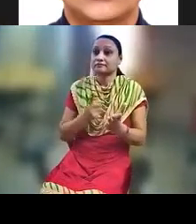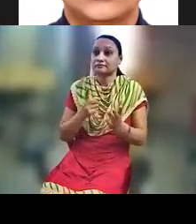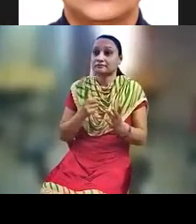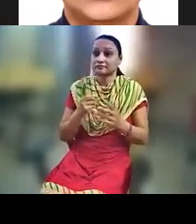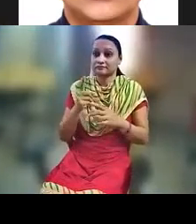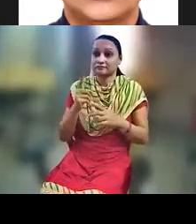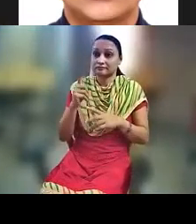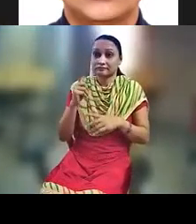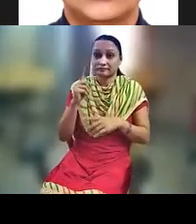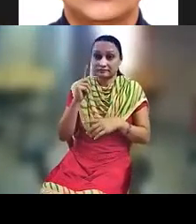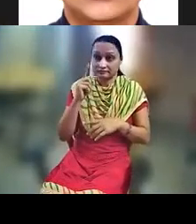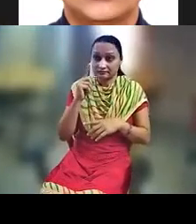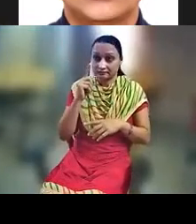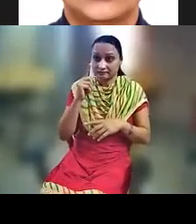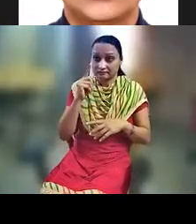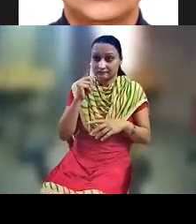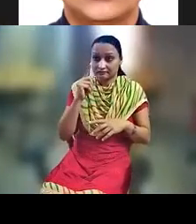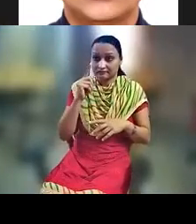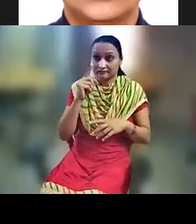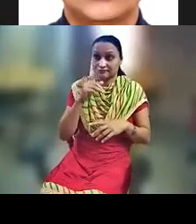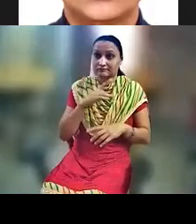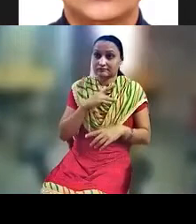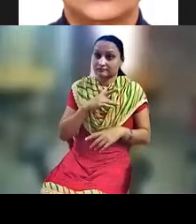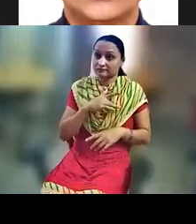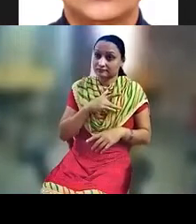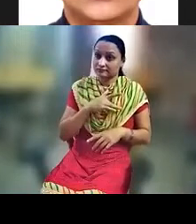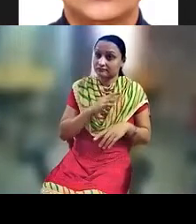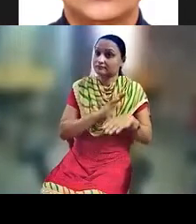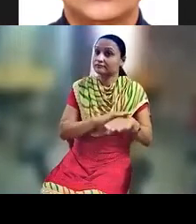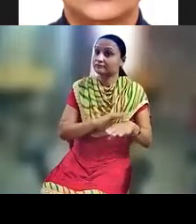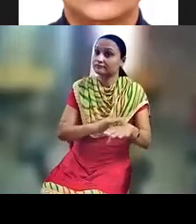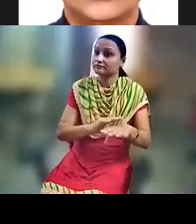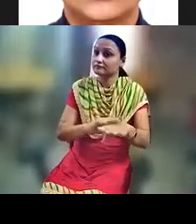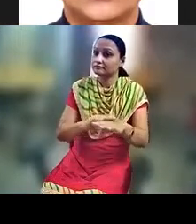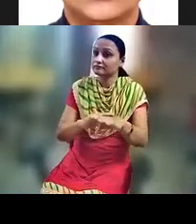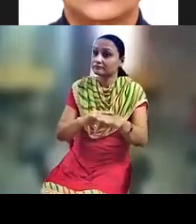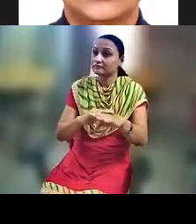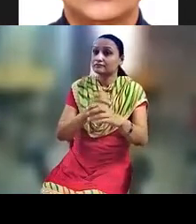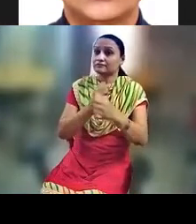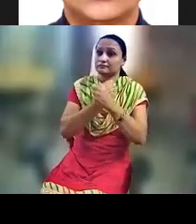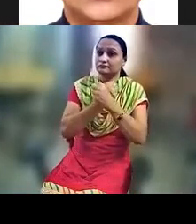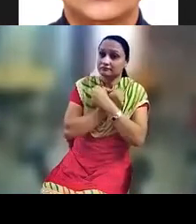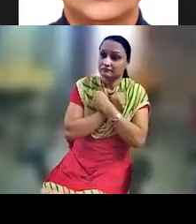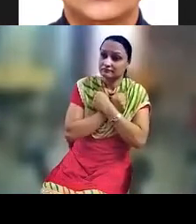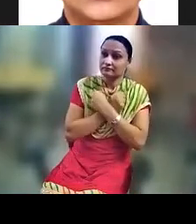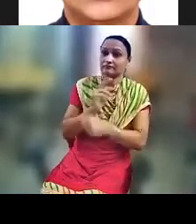sense of being loved, valued, and included in the families and societies in which they are born.